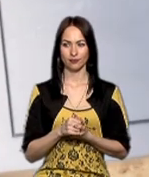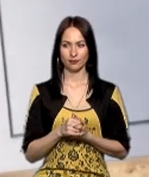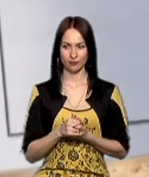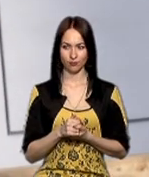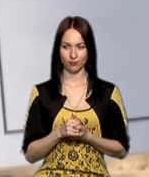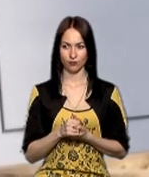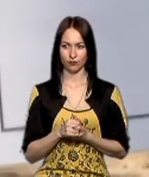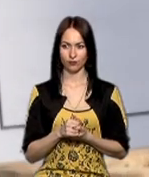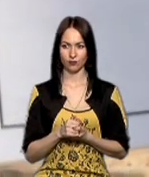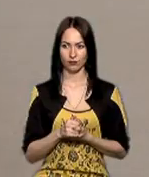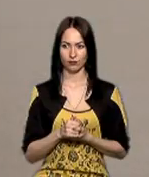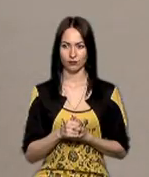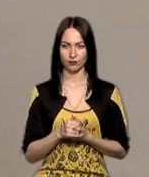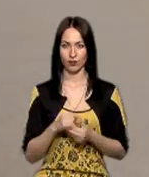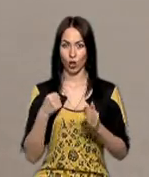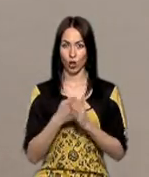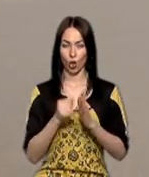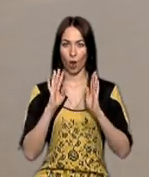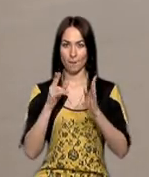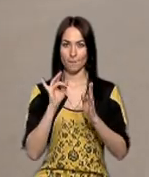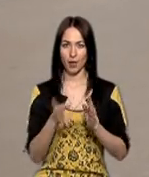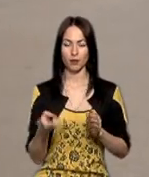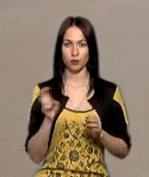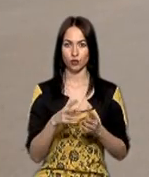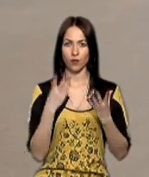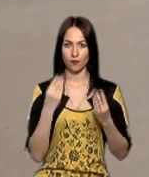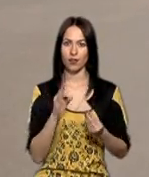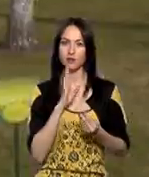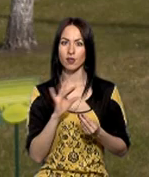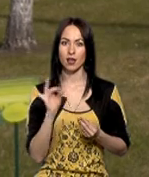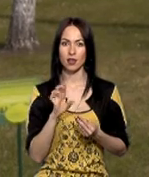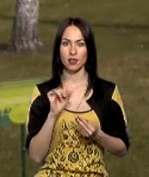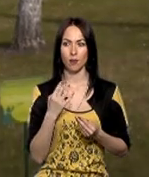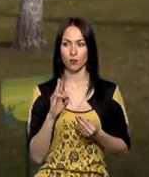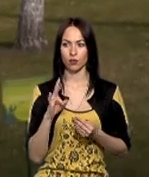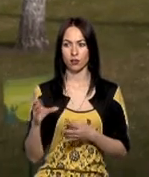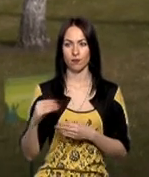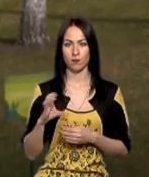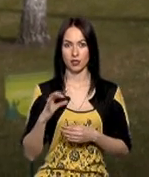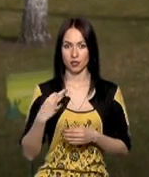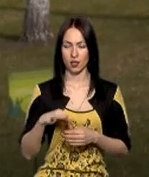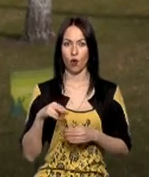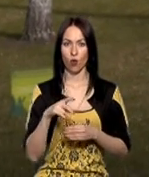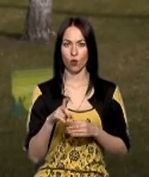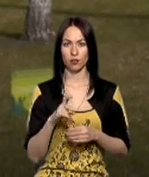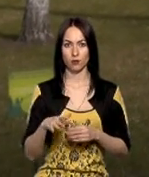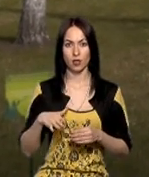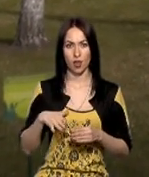А чим дихала? До парку в день прийшла й Ірина Путятіна з сином. Ходимо зі стеріліумом в